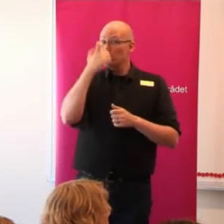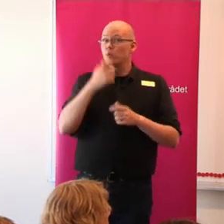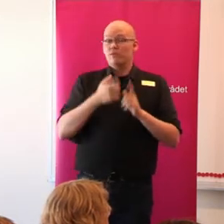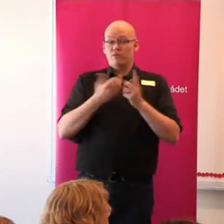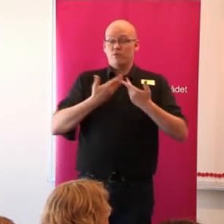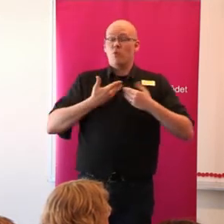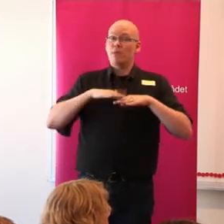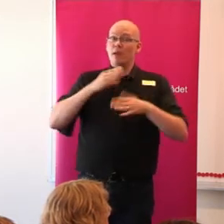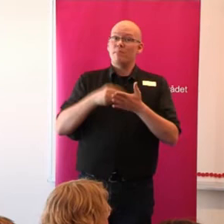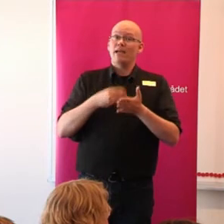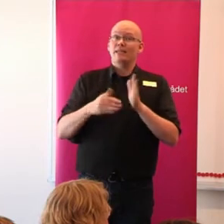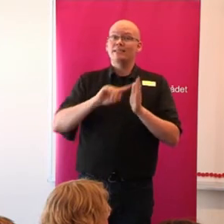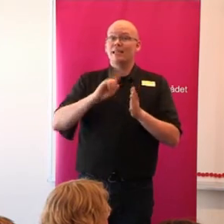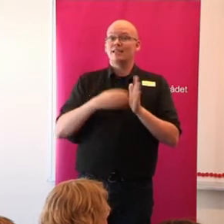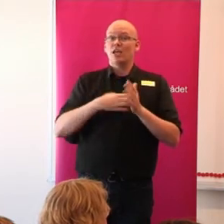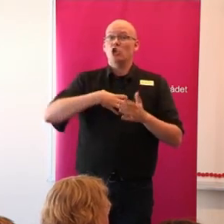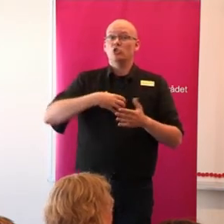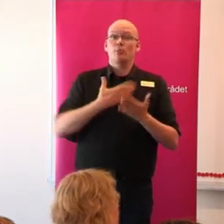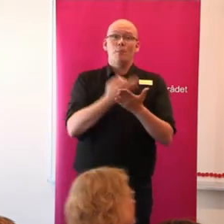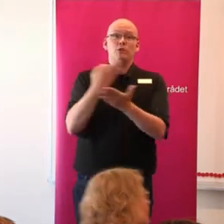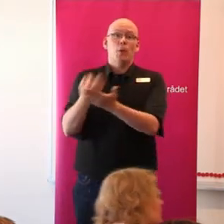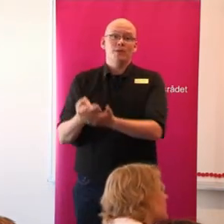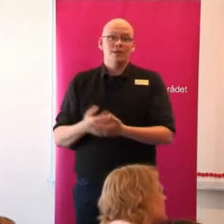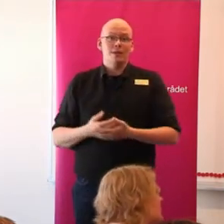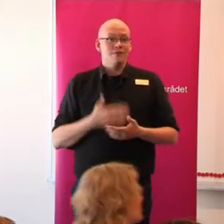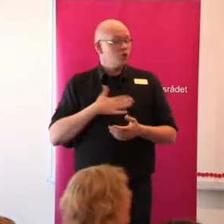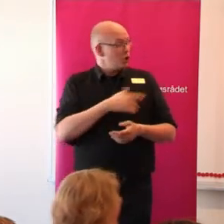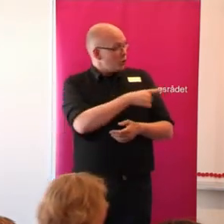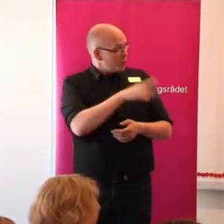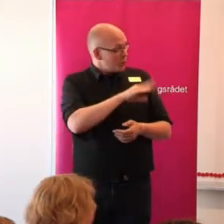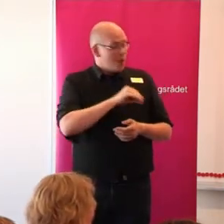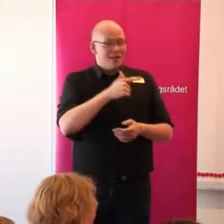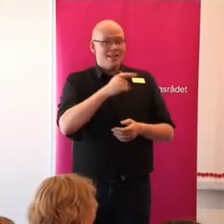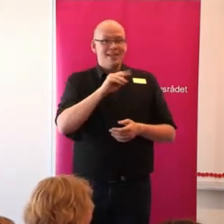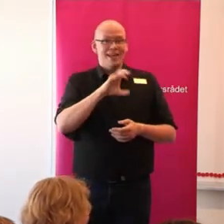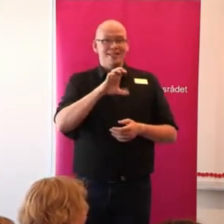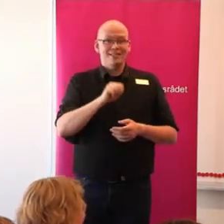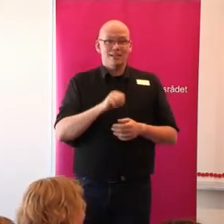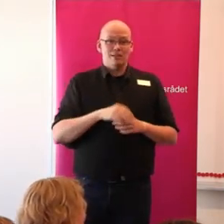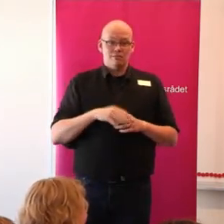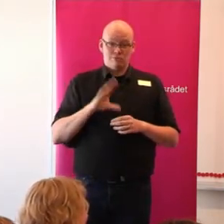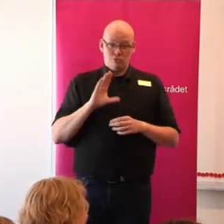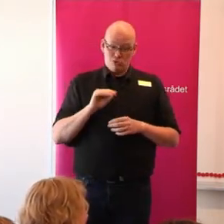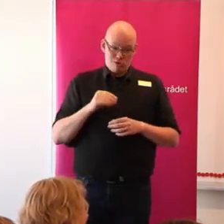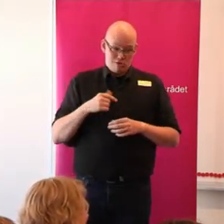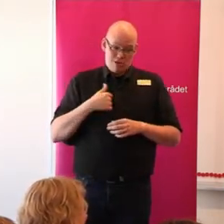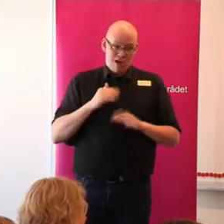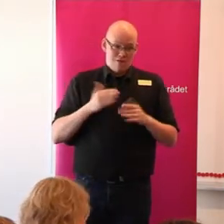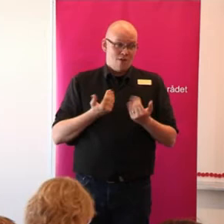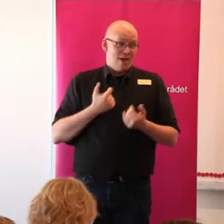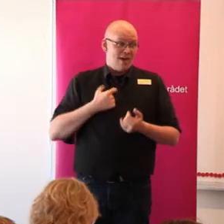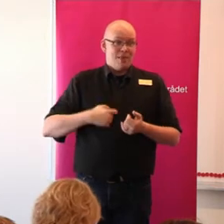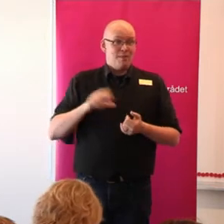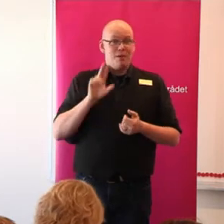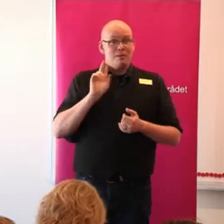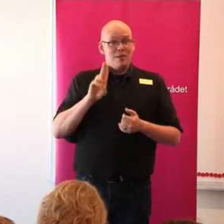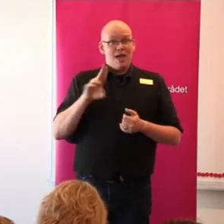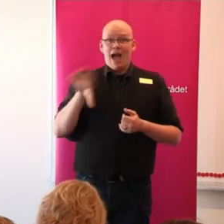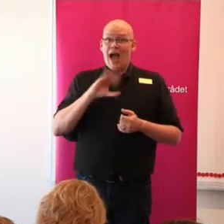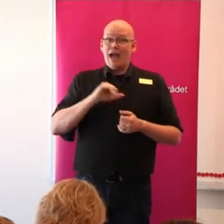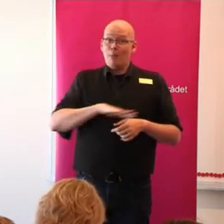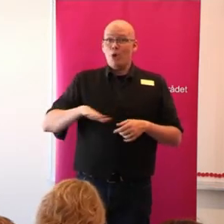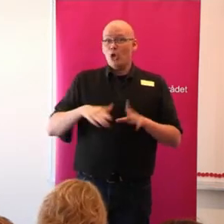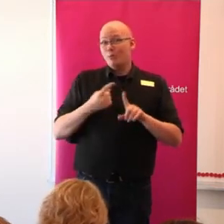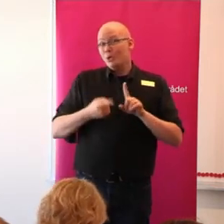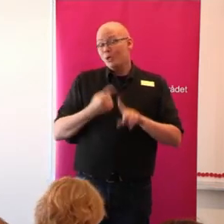säger du? Och hur hade du gjort om du fick bestämma? Ja, jag hade nog permanentat det, höll jag på att säga. Nej, men det är klart att alla är ju barn i